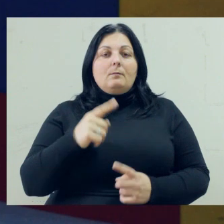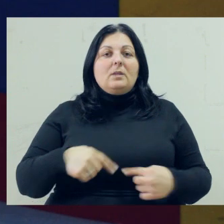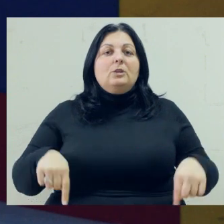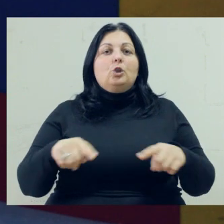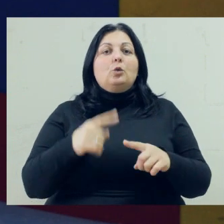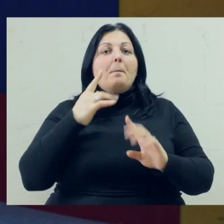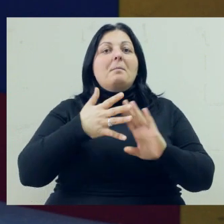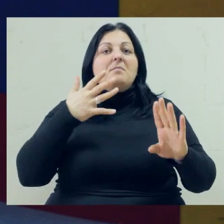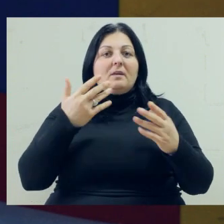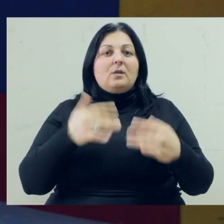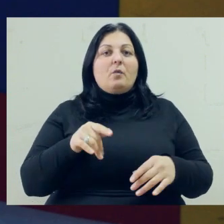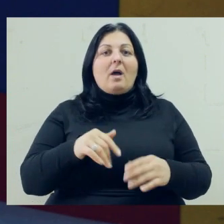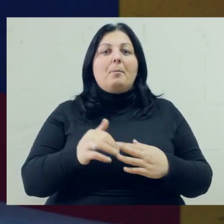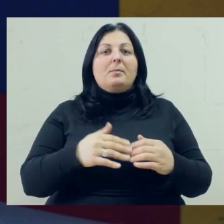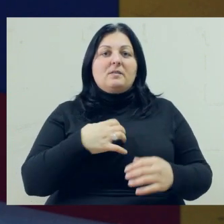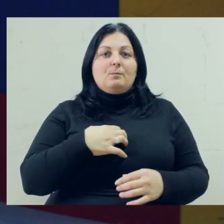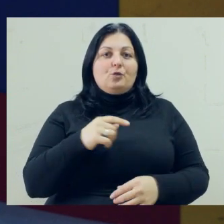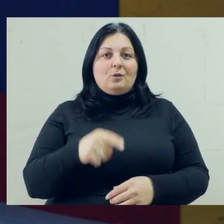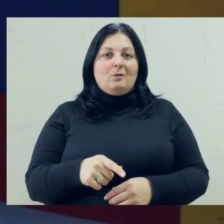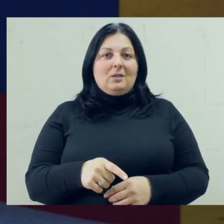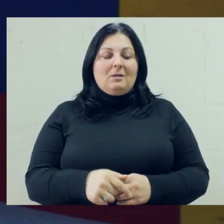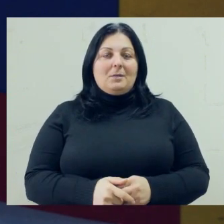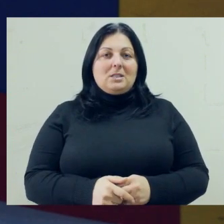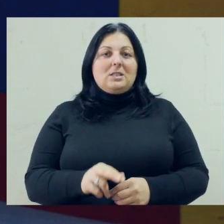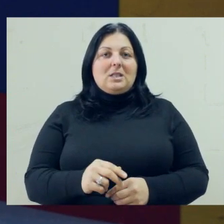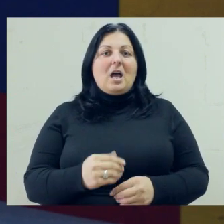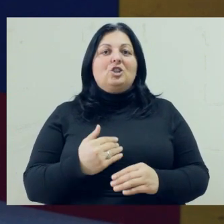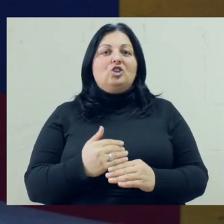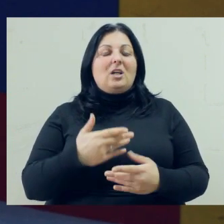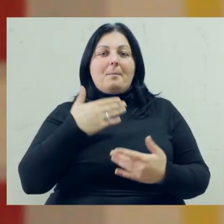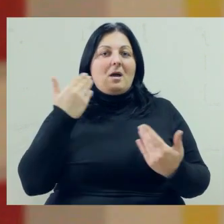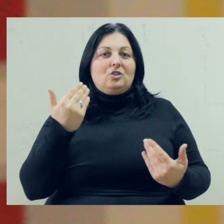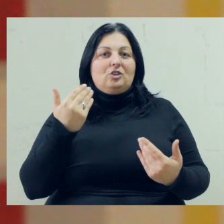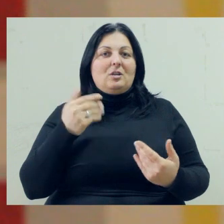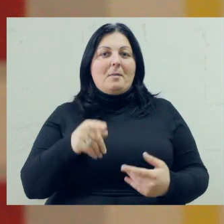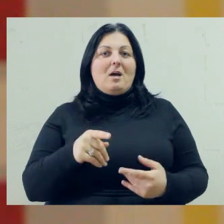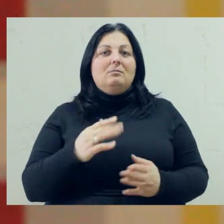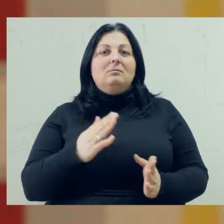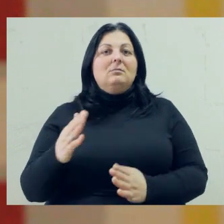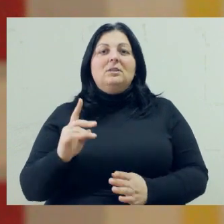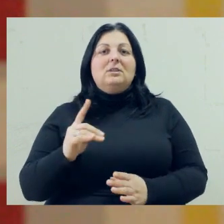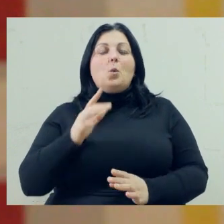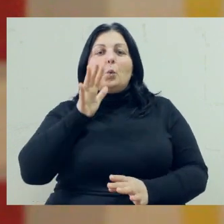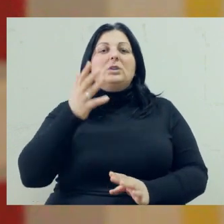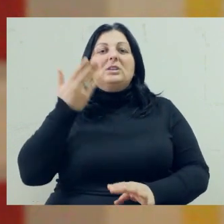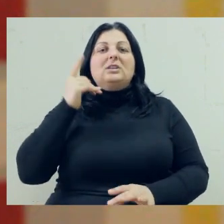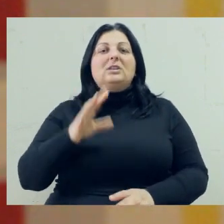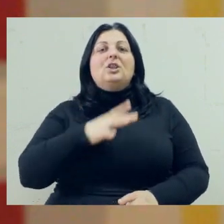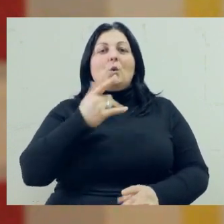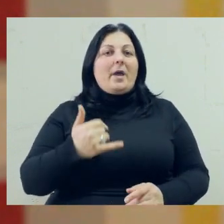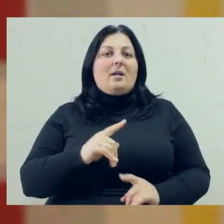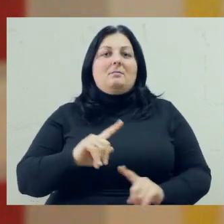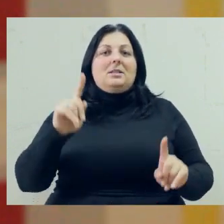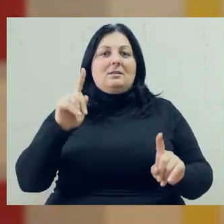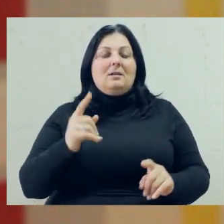Radgan საზოგადოება მიხვდა ამ პროფესიის მნიშვნელოვნებას და შედარება არ შეიძლება ამ ტენდენციისა იმასთან, რაც 5 წლის ან